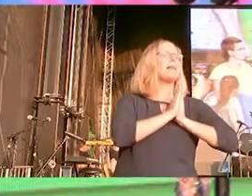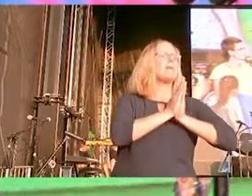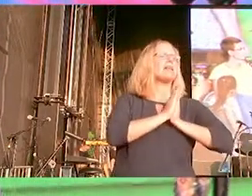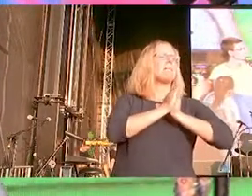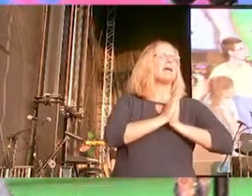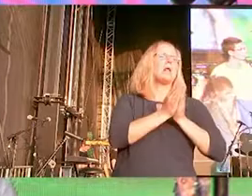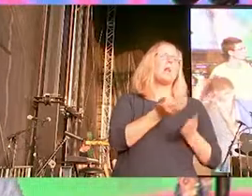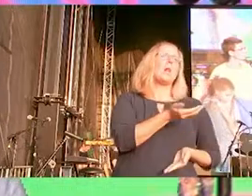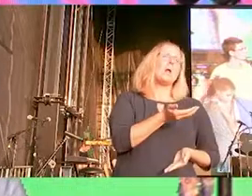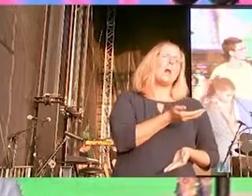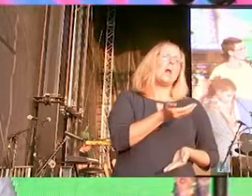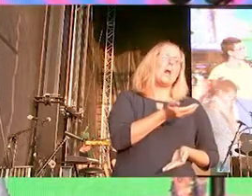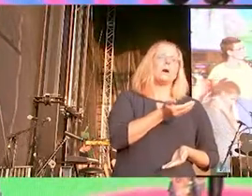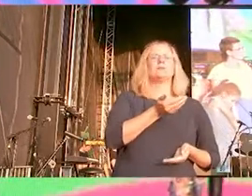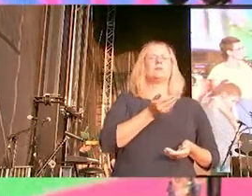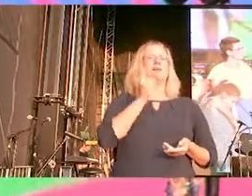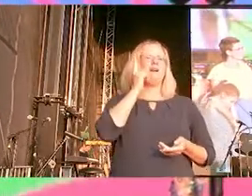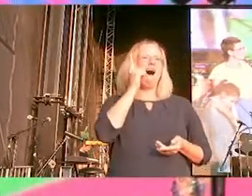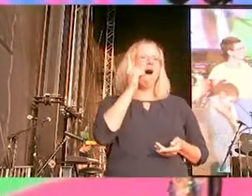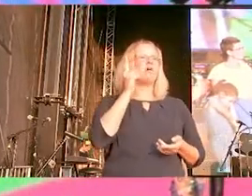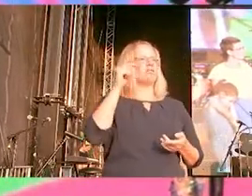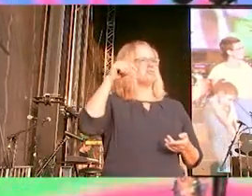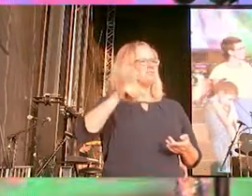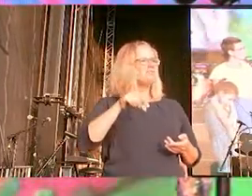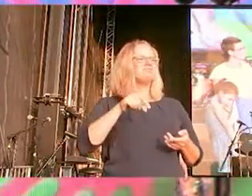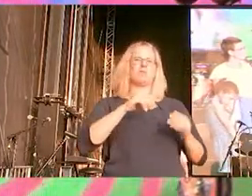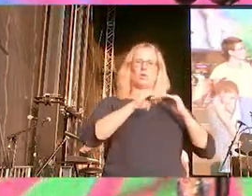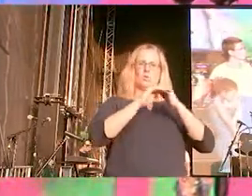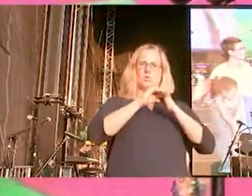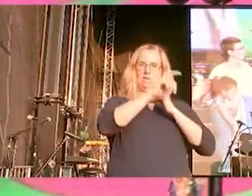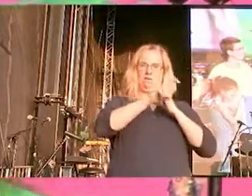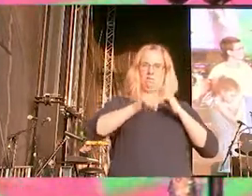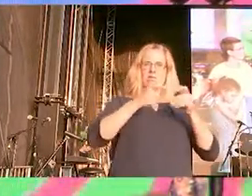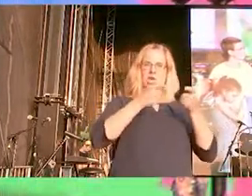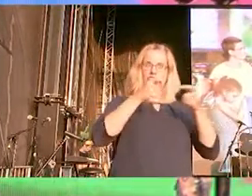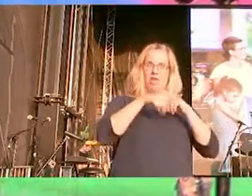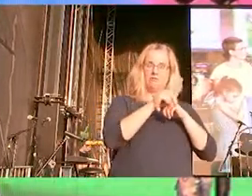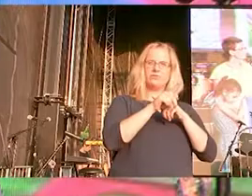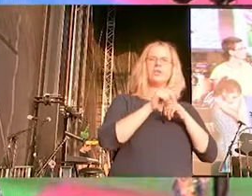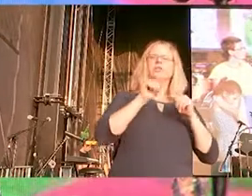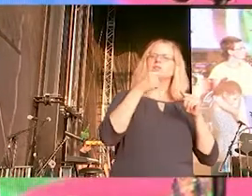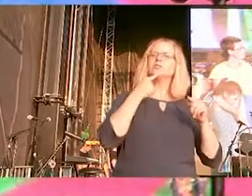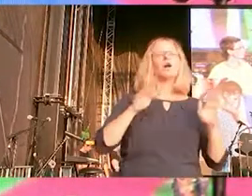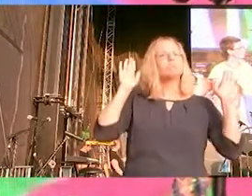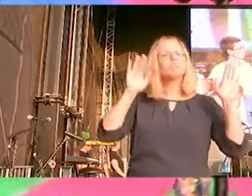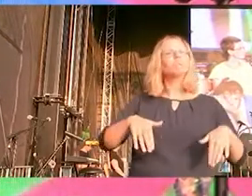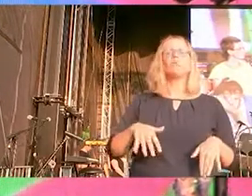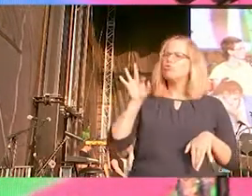Aber die Kunden in dieser Geschäft haben gesagt, wir kaufen das und haben sie sich